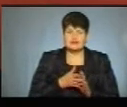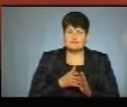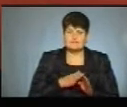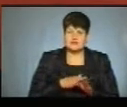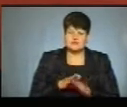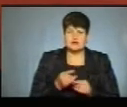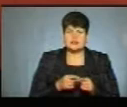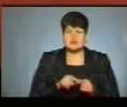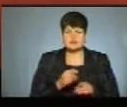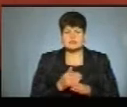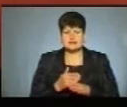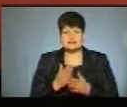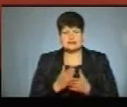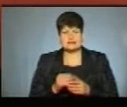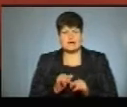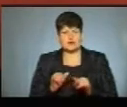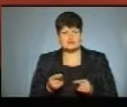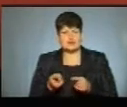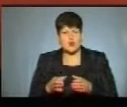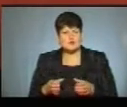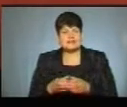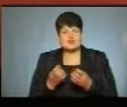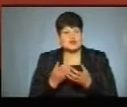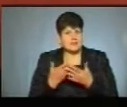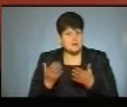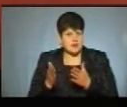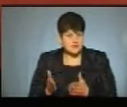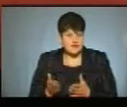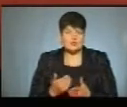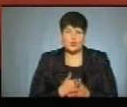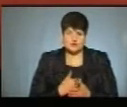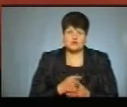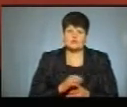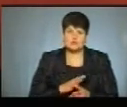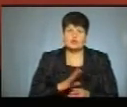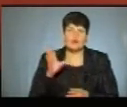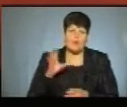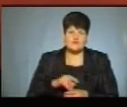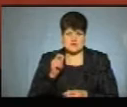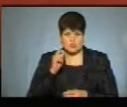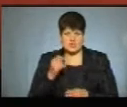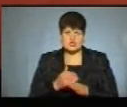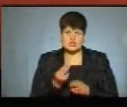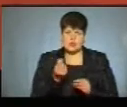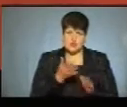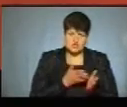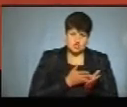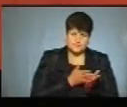для розвитку тих осередків, яких ще немає, але хотілося, щоб вони були по всій Україні. Частина грошей йде